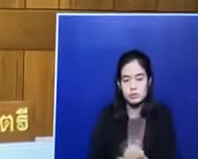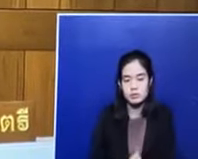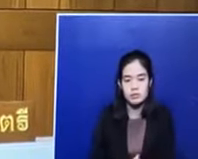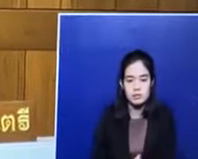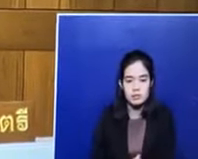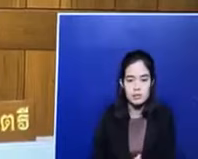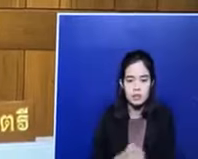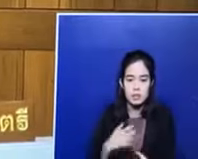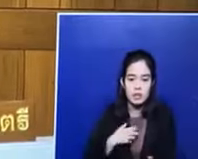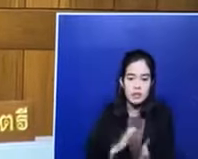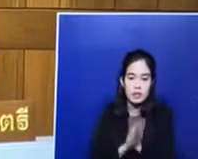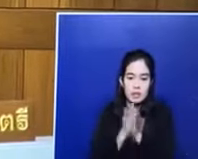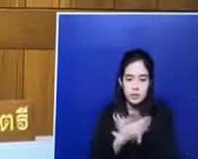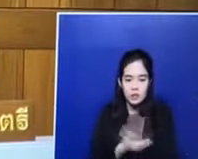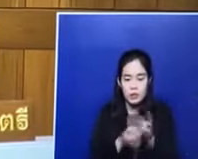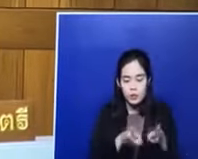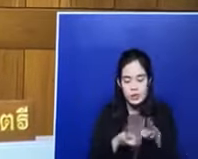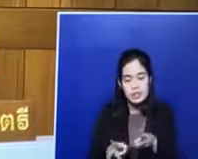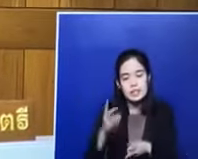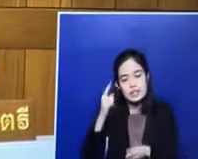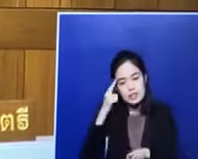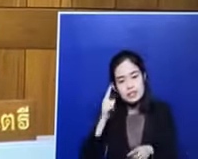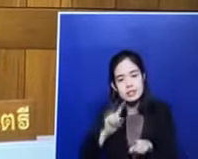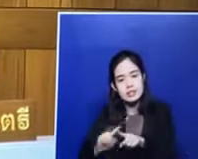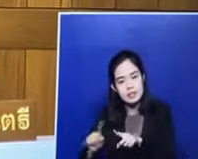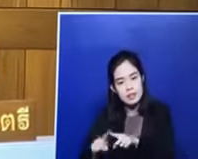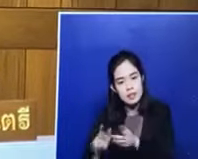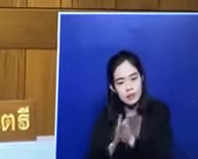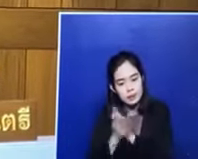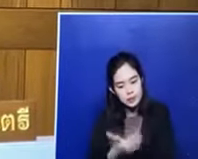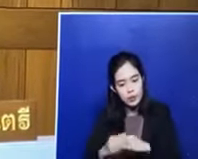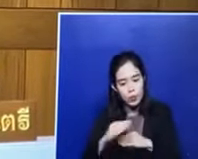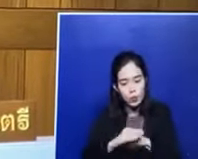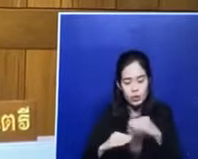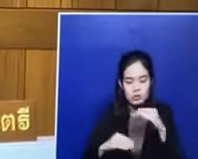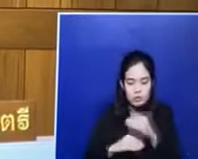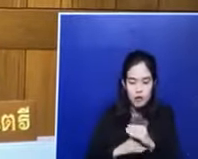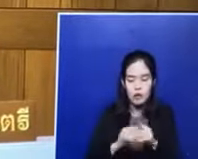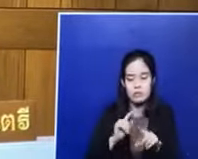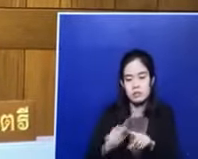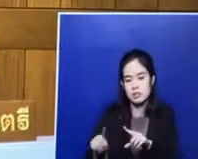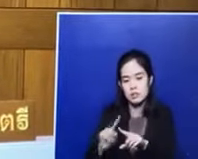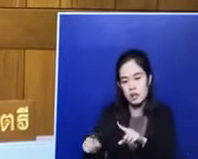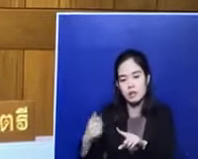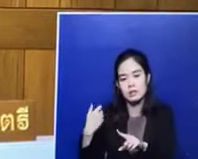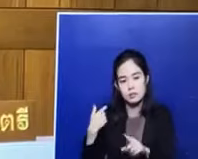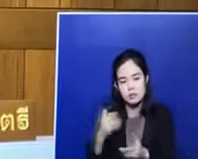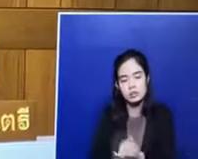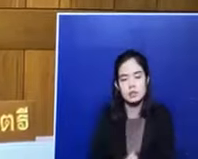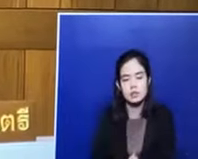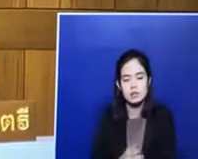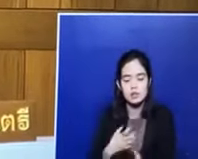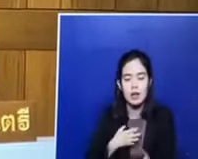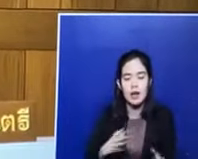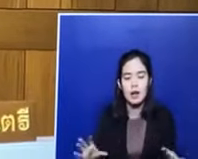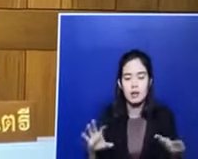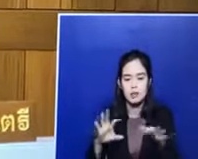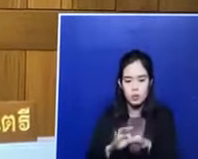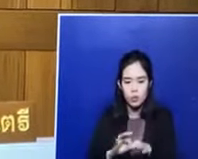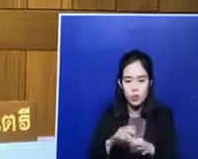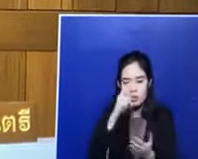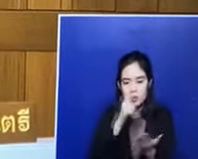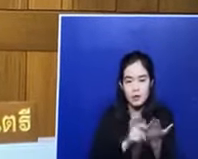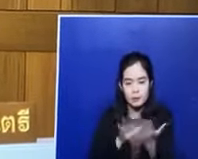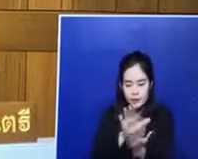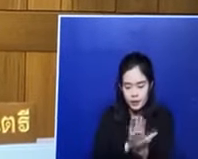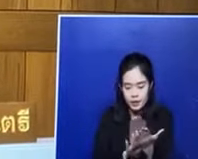การปรับรูปแบบรูปรายการปรับเปลี่ยนรูปแบบโครงสร้างฐานรากหรือรายละเอียด หน่วยงานก่อสร้างให้สอดคล้องกับสภาพภูมิประเทศของพื้นที่ก่อสร้าง